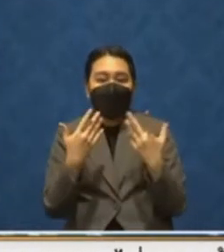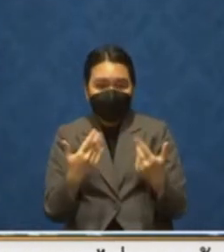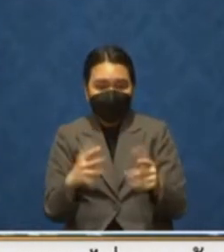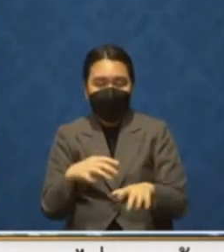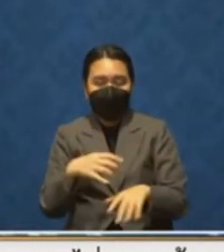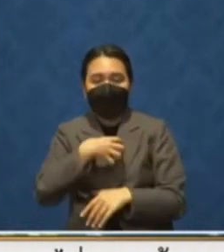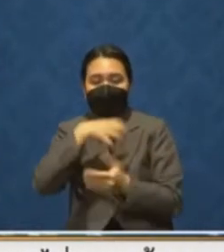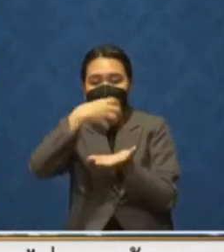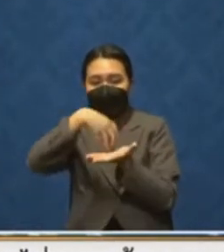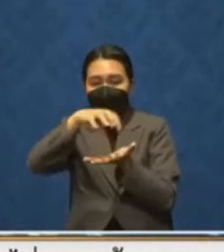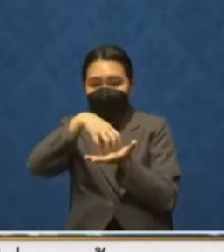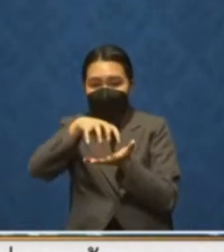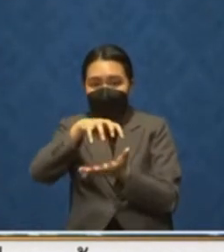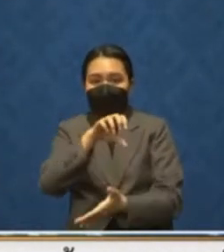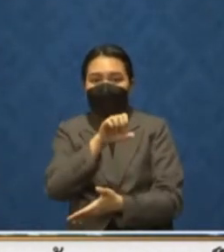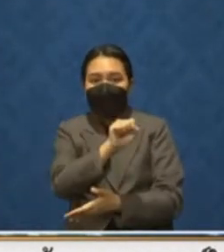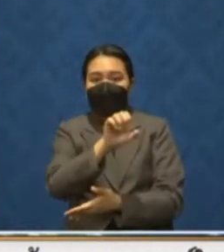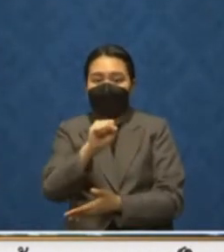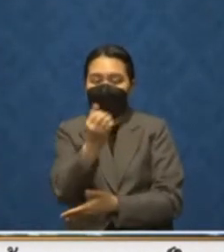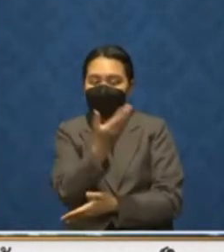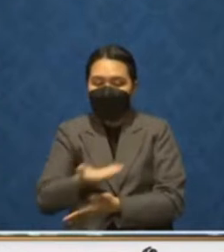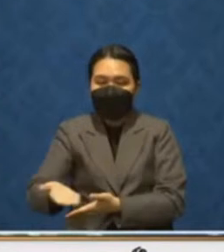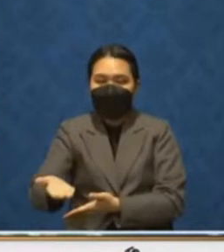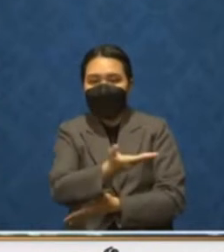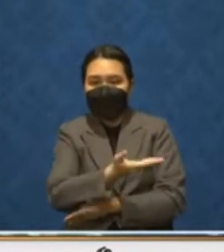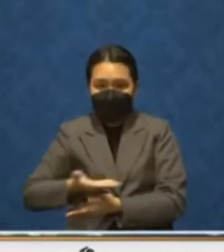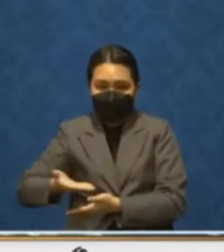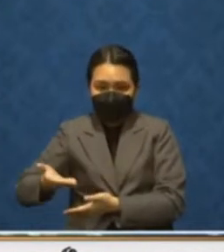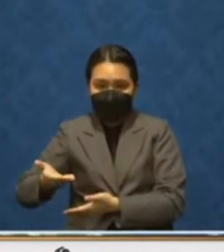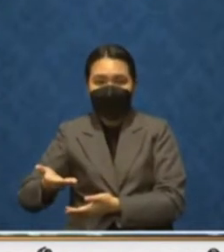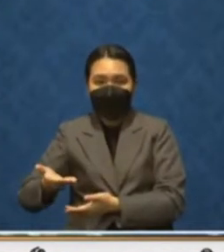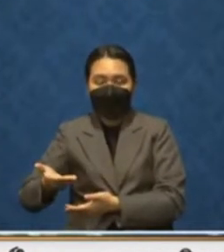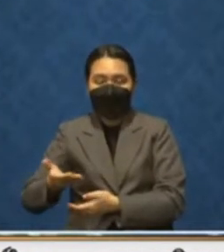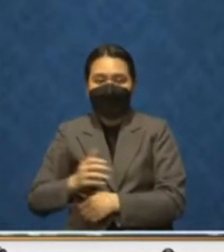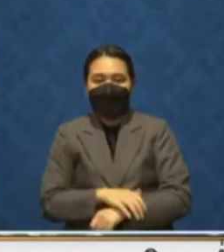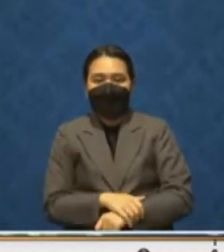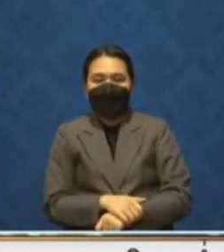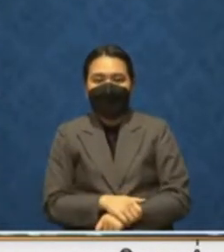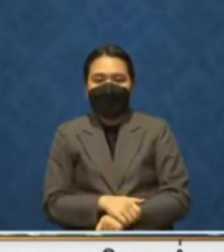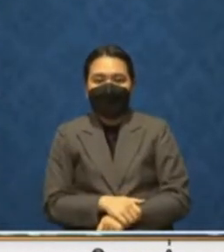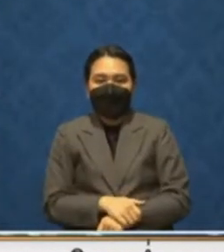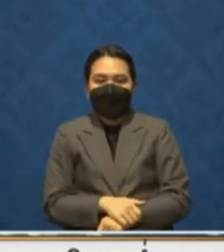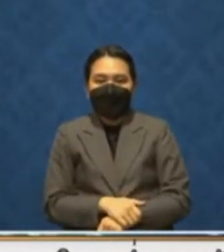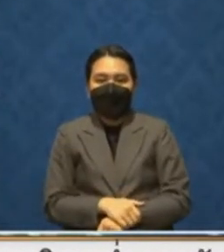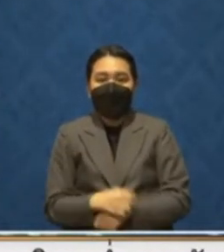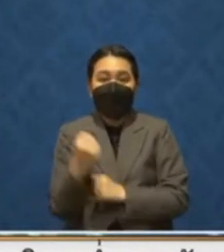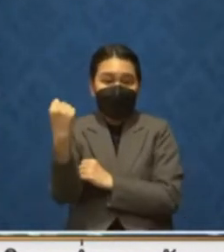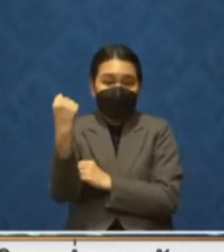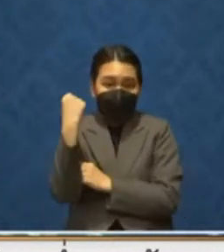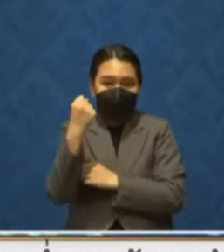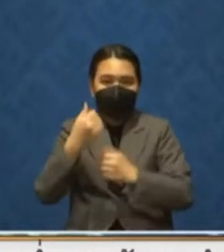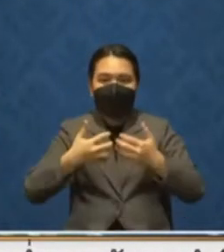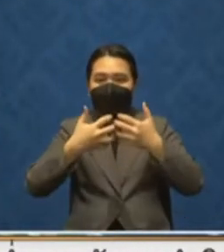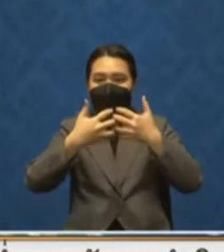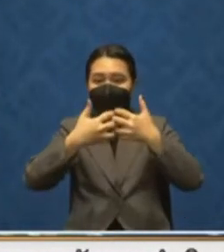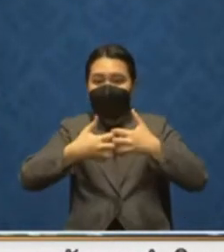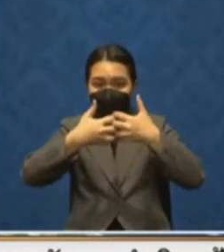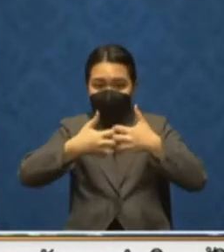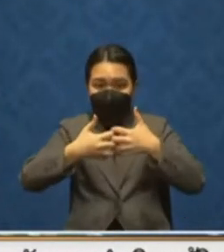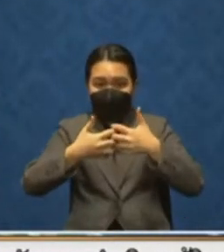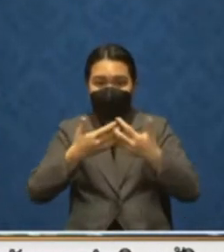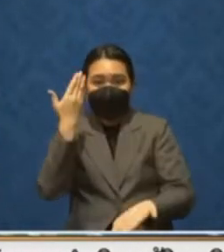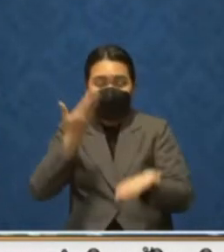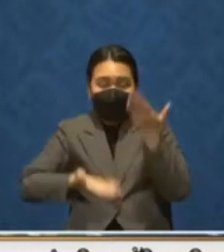ท่านสมาชิกสภาผู้แทนผู้ทรงเกียรติทุกท่านนะครับกำลังการผลิตหรือฆ่า